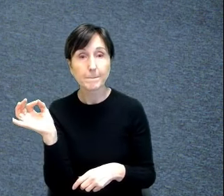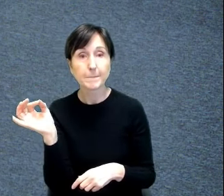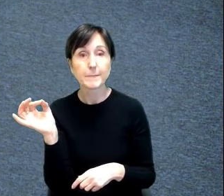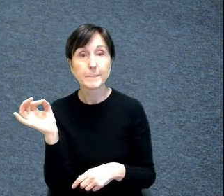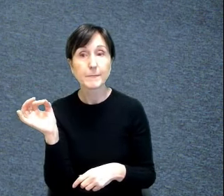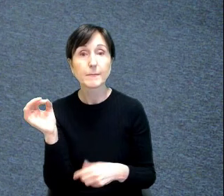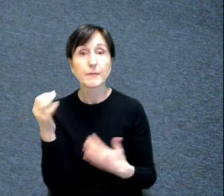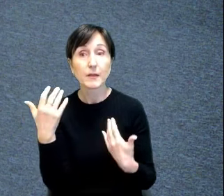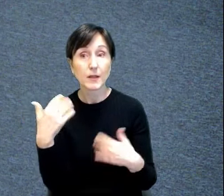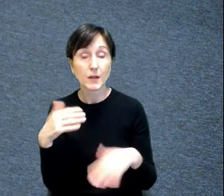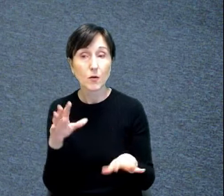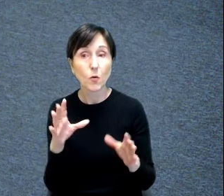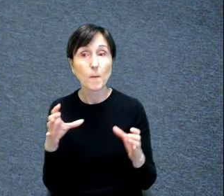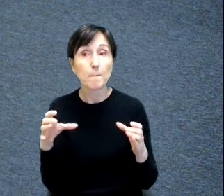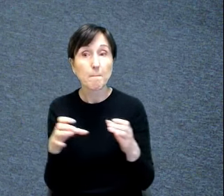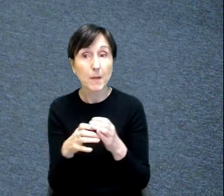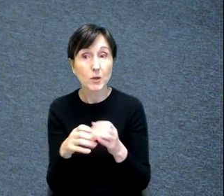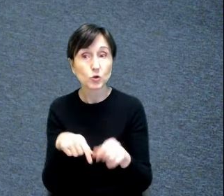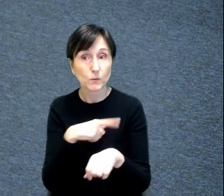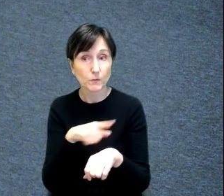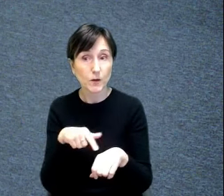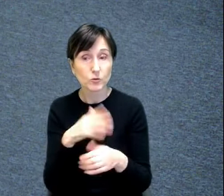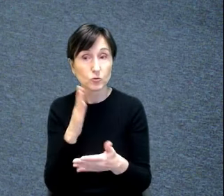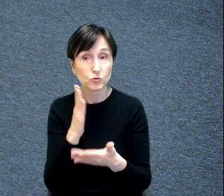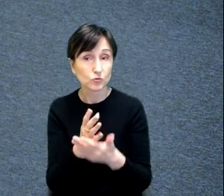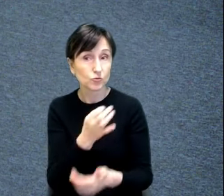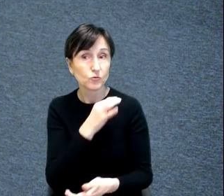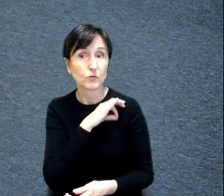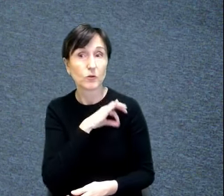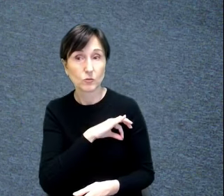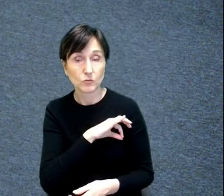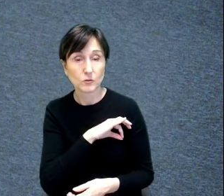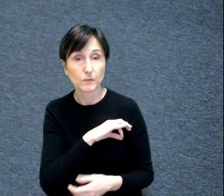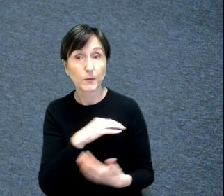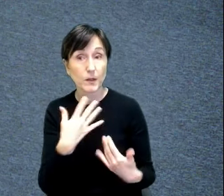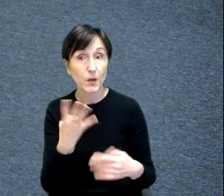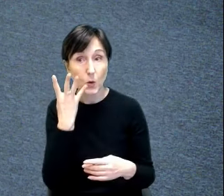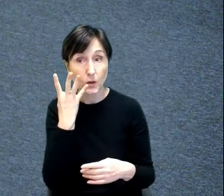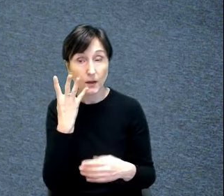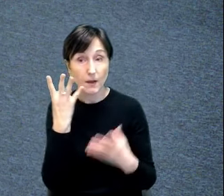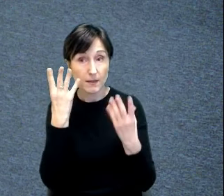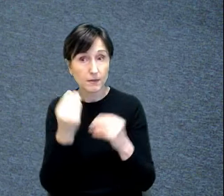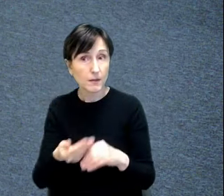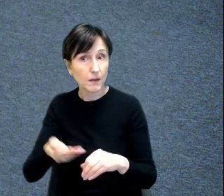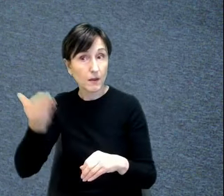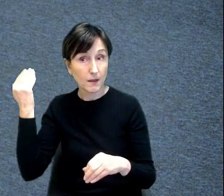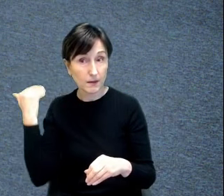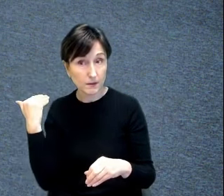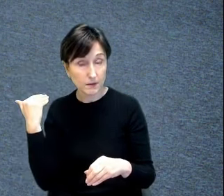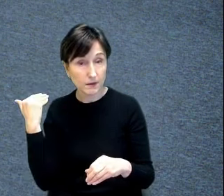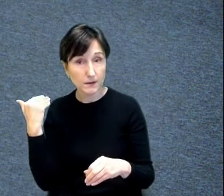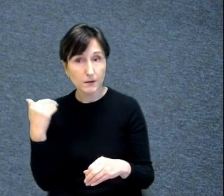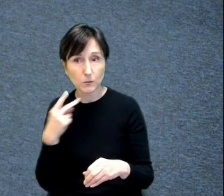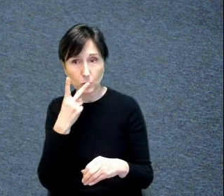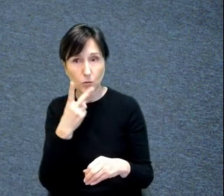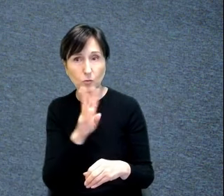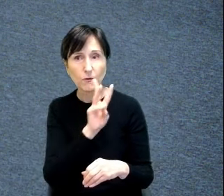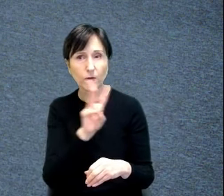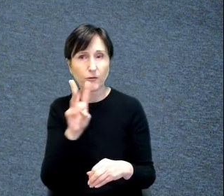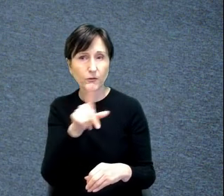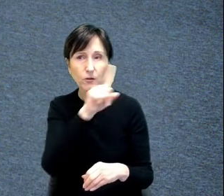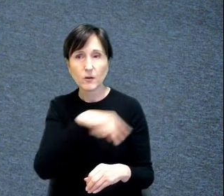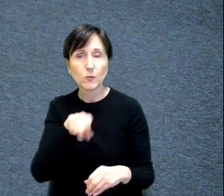valanda duoda vaisių nes jeigu prieš keturias dienas aš žiūrėjau tinklapis jis buvo visiškai senas tai